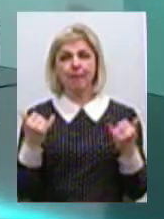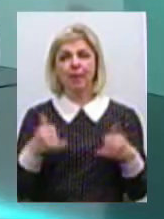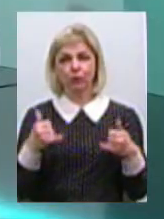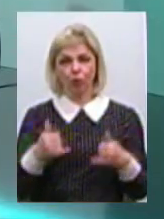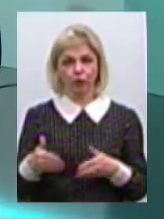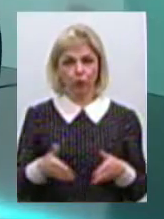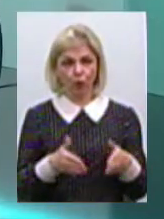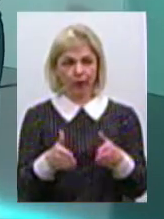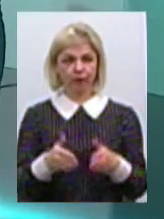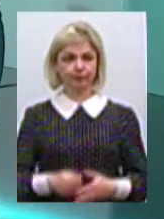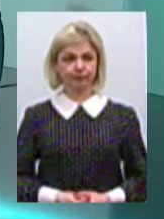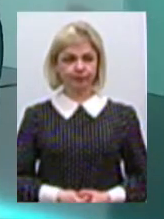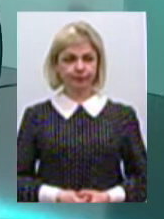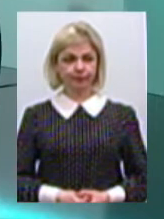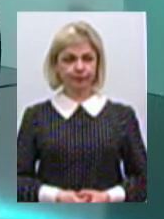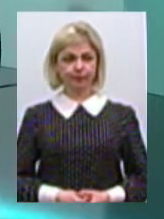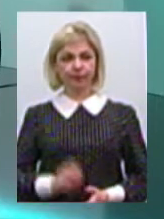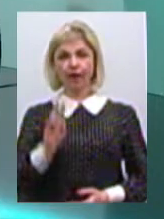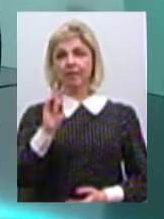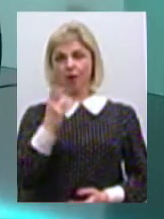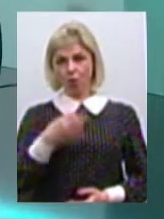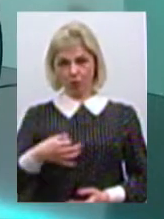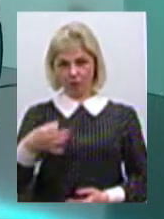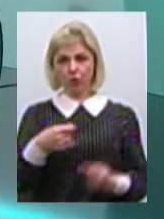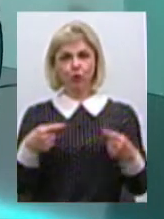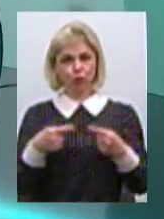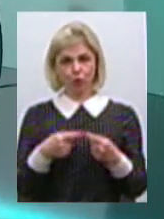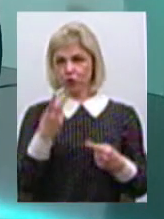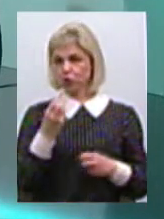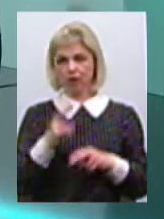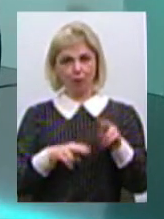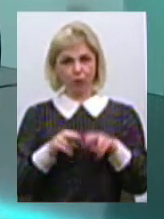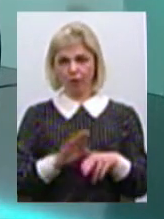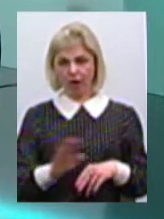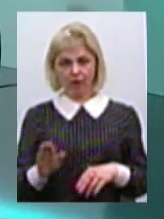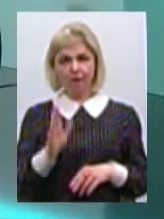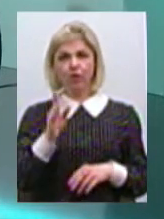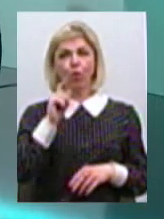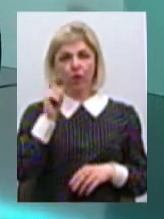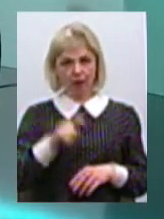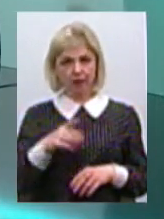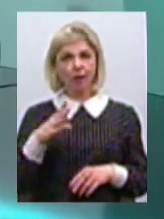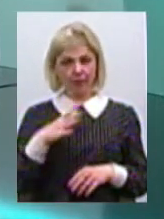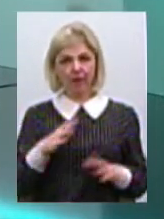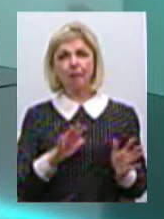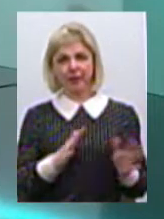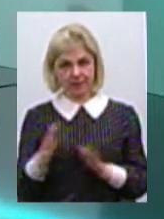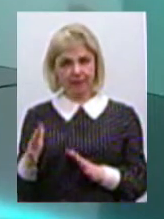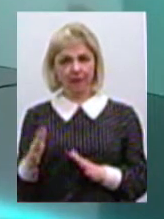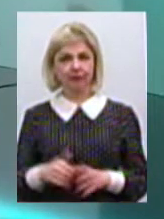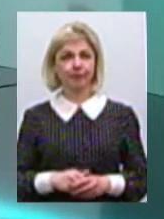доріг. Ну, на Миколаївщині, наскільки я розумію, точно ще не будувалося. В Україні були прецеденти? Ми можемо, до